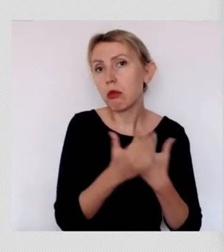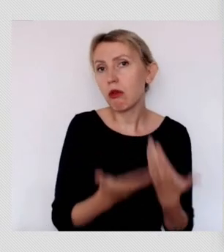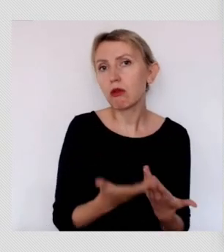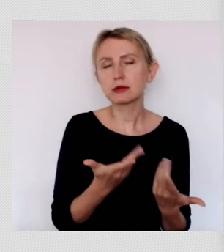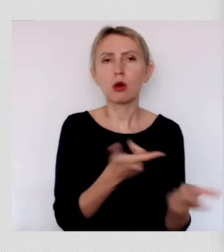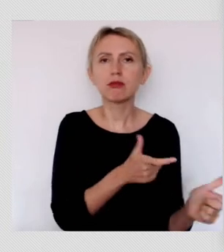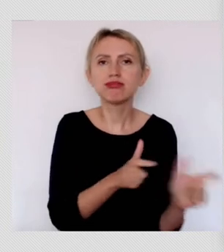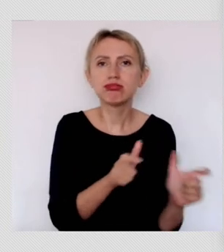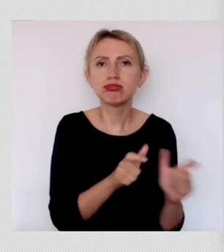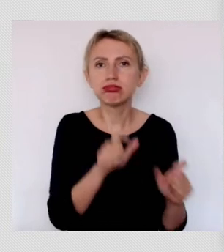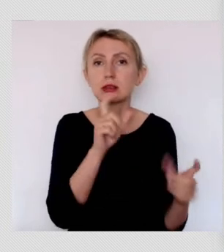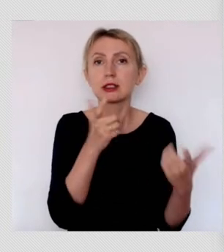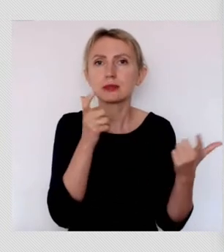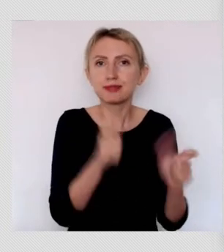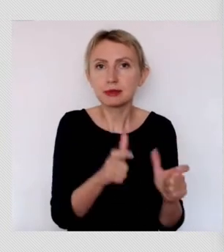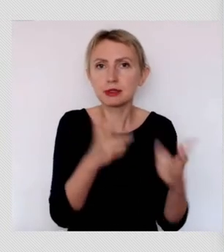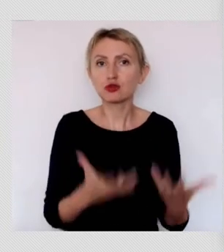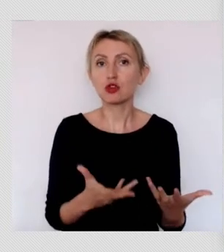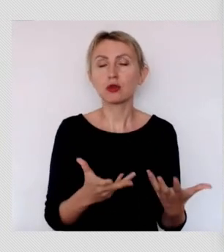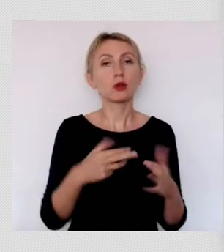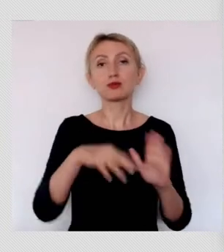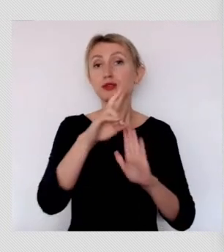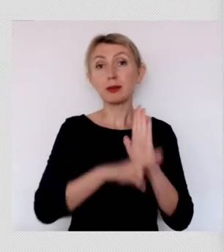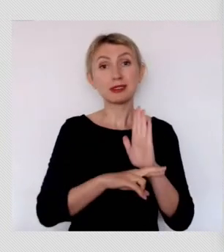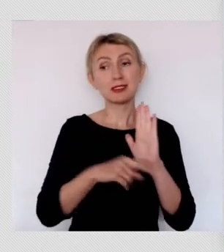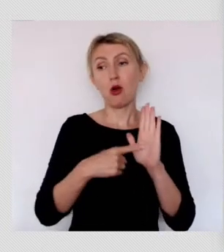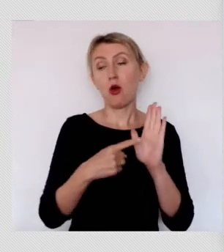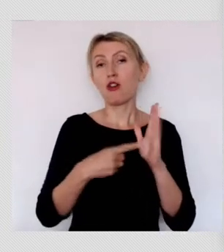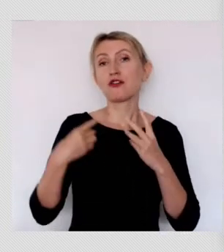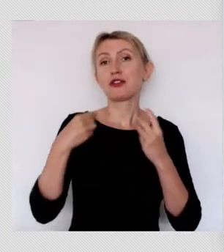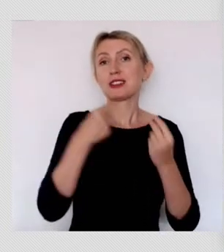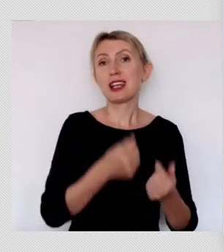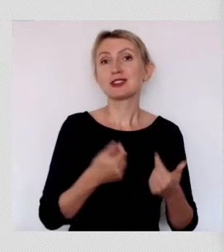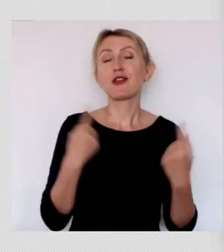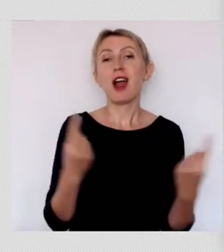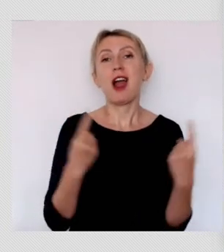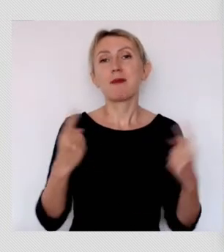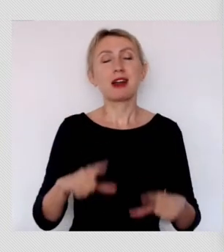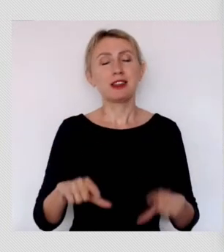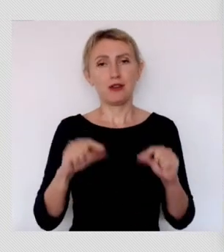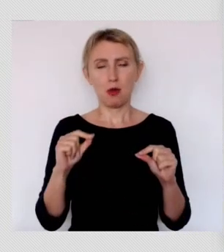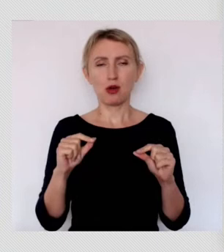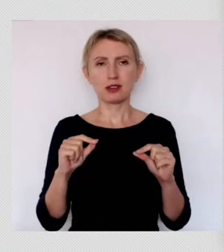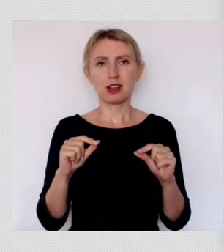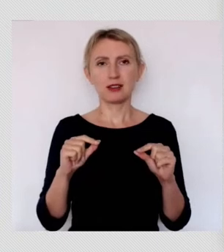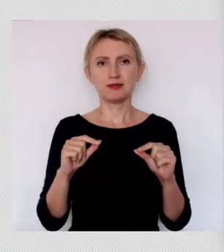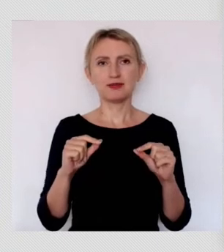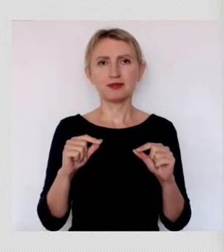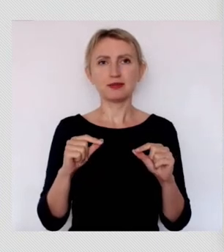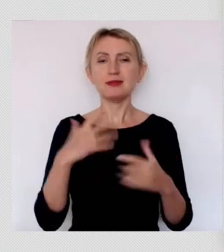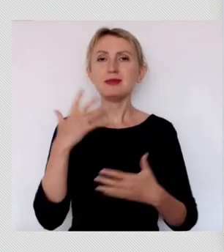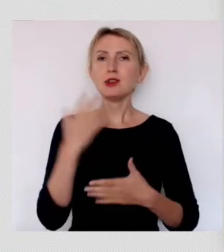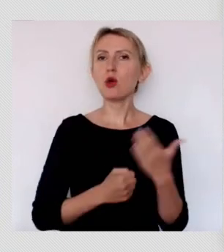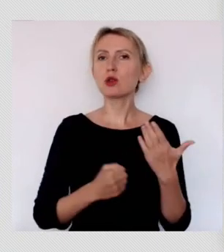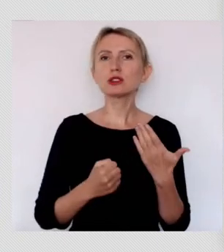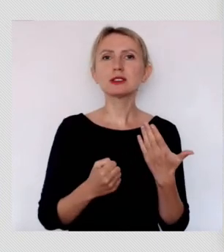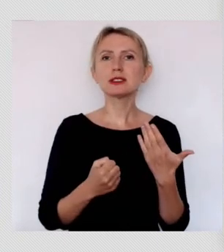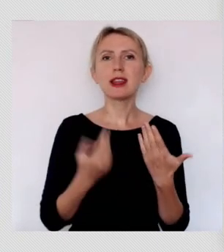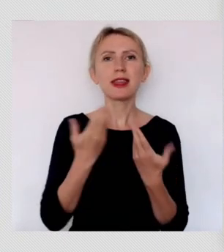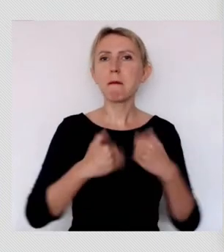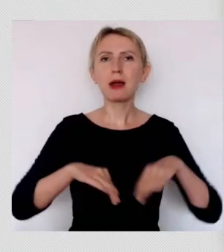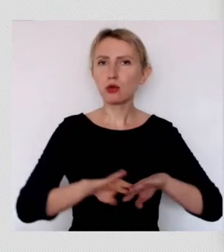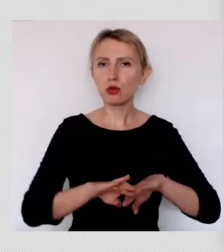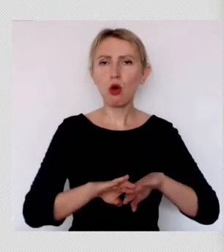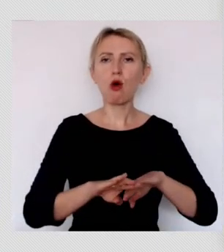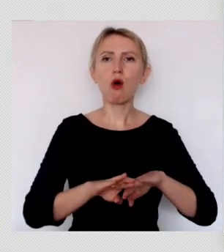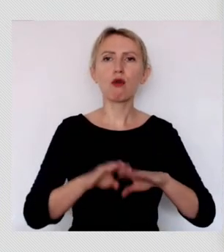ścigać, samo brzmienie przepisów, zwłaszcza jeśli chodzi o finansowanie kampanii wyborczej, tymi korzyściami o charakterze niemajątkowym